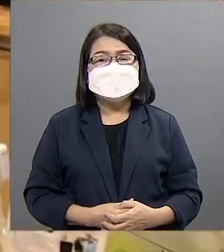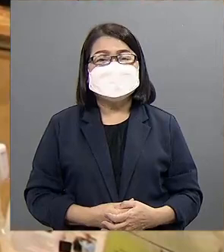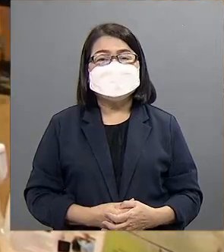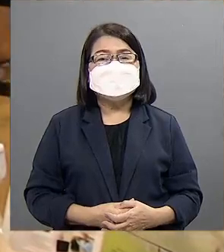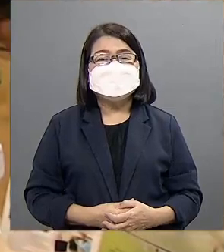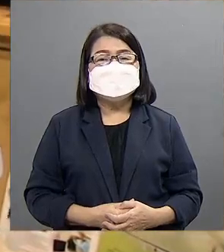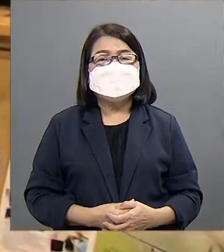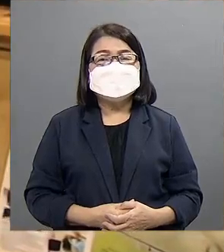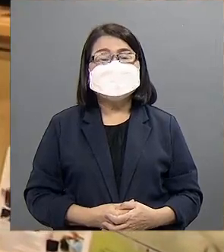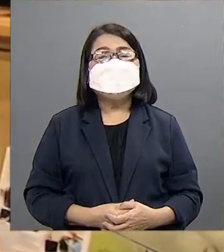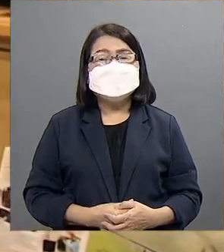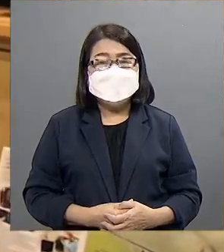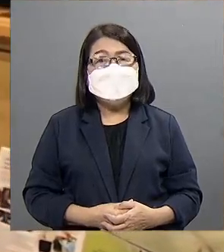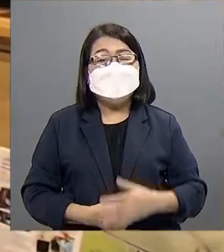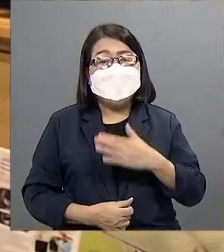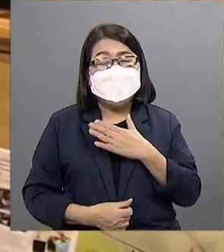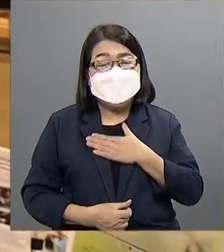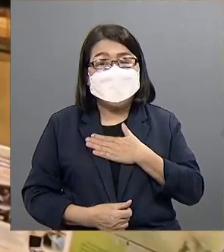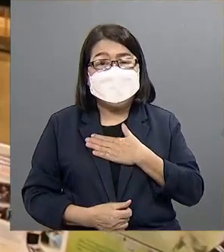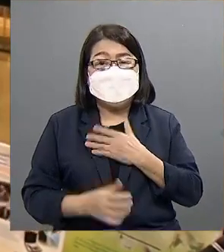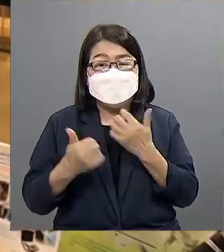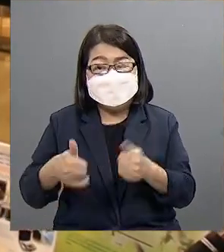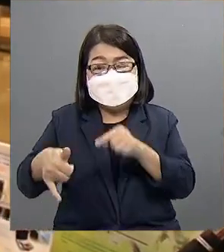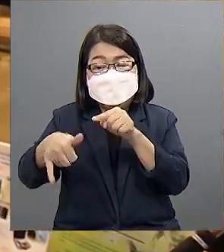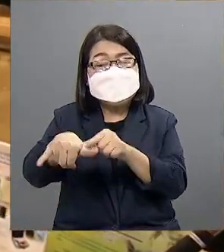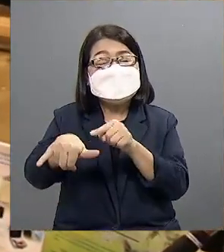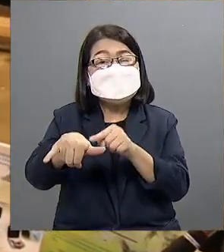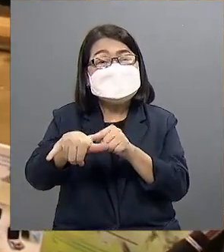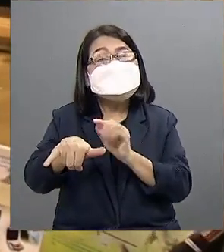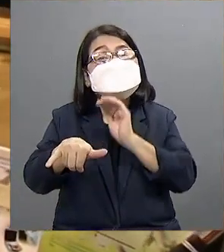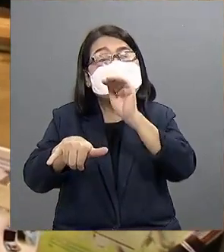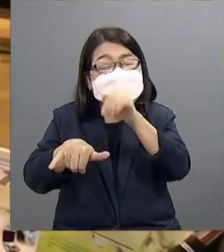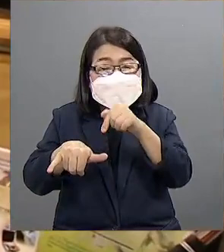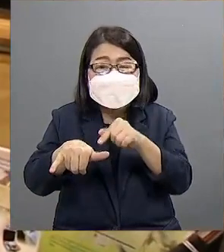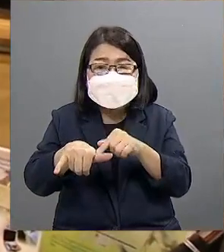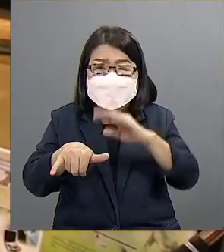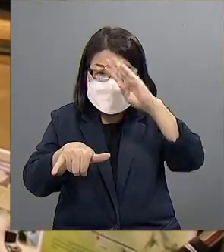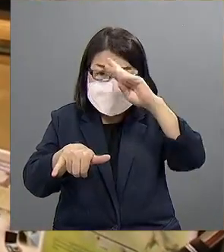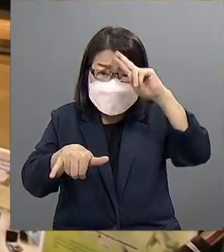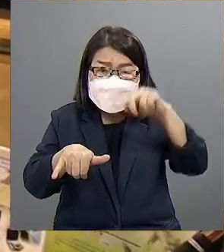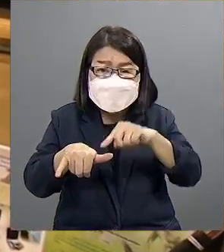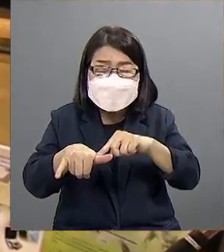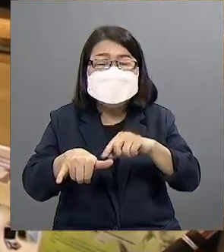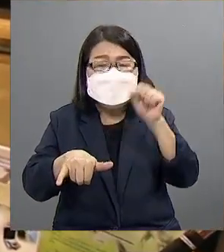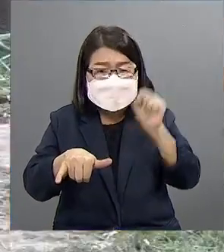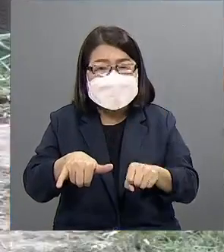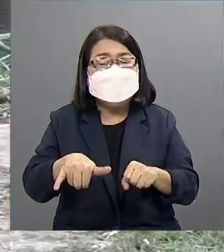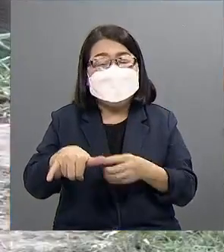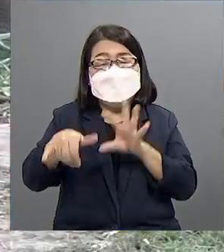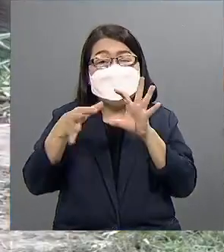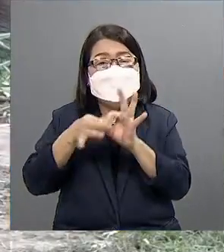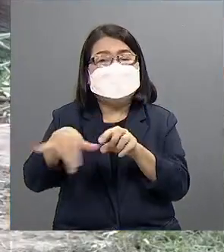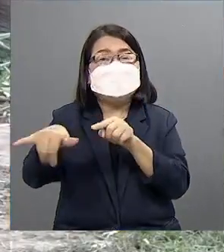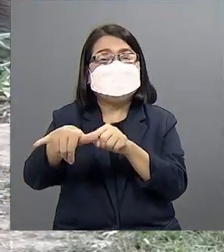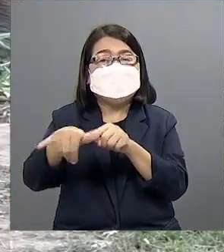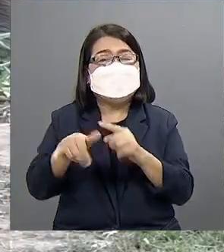ครับผมก็โรคปัจจุบันในช้างเนี่ยนะครับส่วนใหญ่หลักๆแล้วเนี่ยมันเกิดจากเรื่องของการจัดการตัวช้างครับผมซึ่งผมขอยกตัวอย่างในส่วนของ